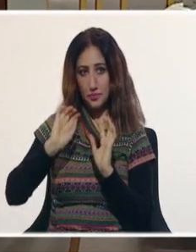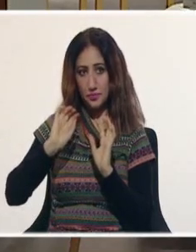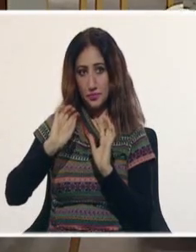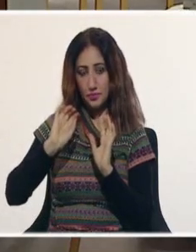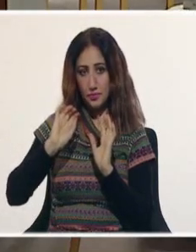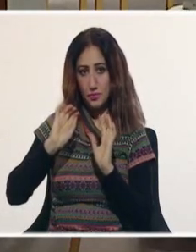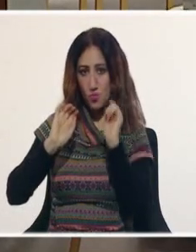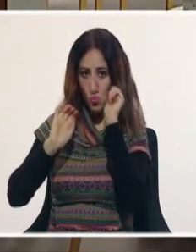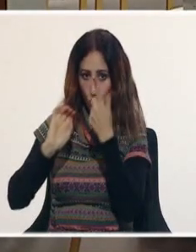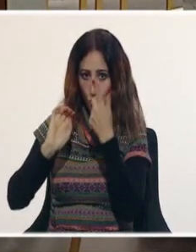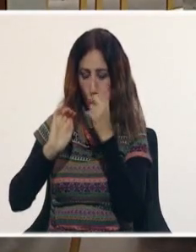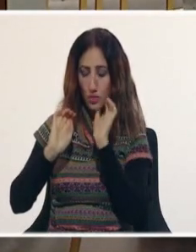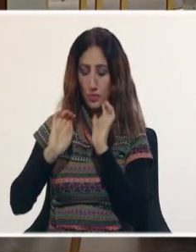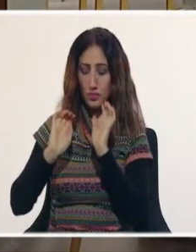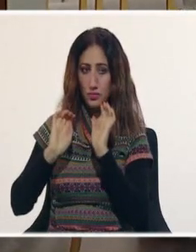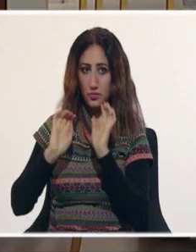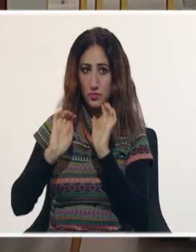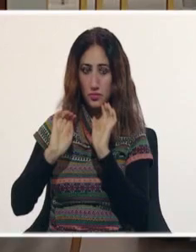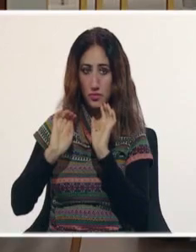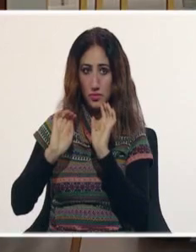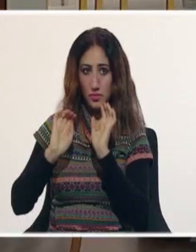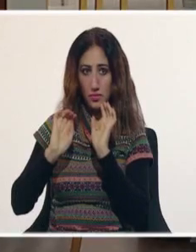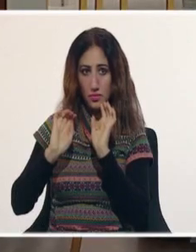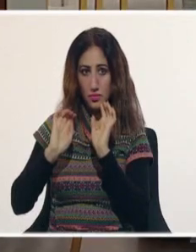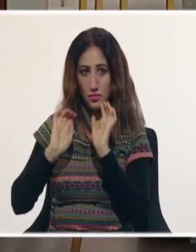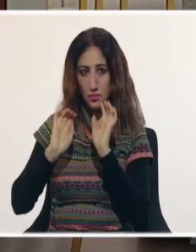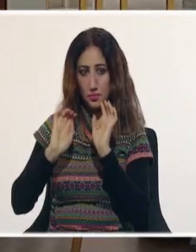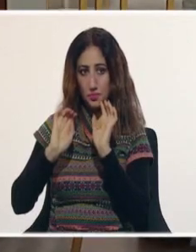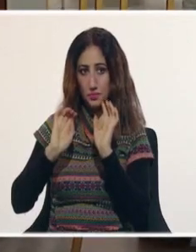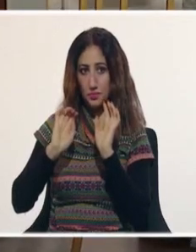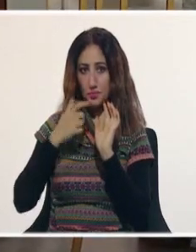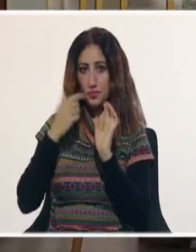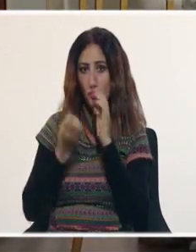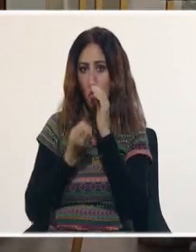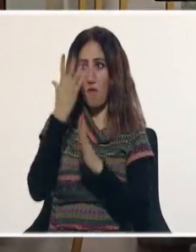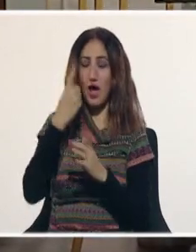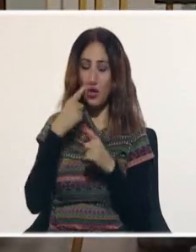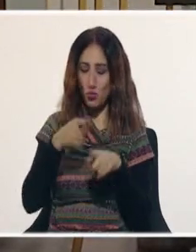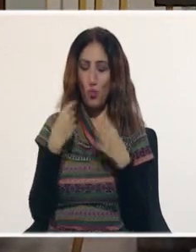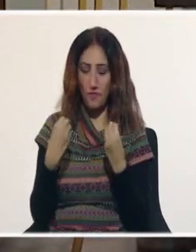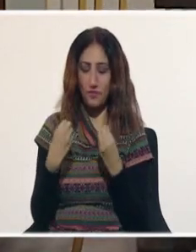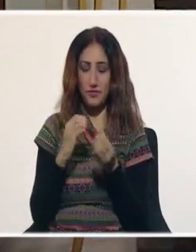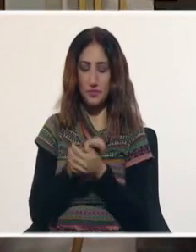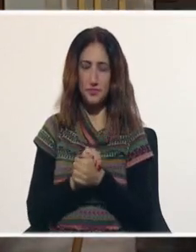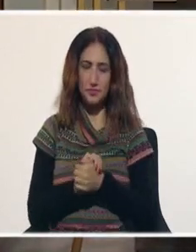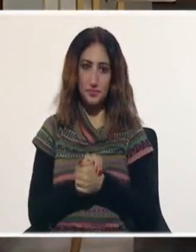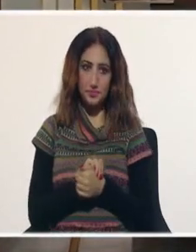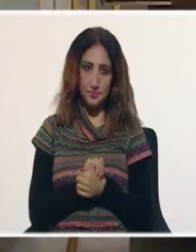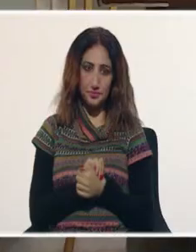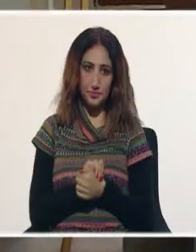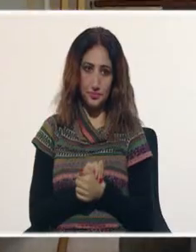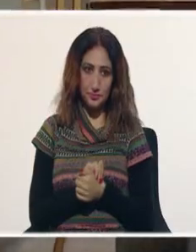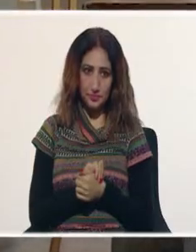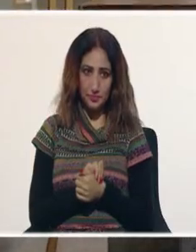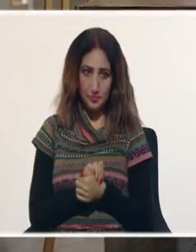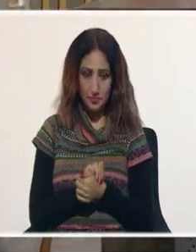بسرعة دي ايه اللي هيحصل؟ لا بسرعة يعني خلي الموضوع مفاجأة لينا كلنا. تمام يا شباب؟ اوكي. Are you ready؟ يعني